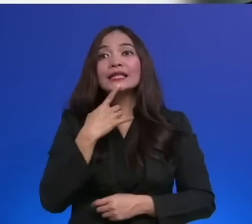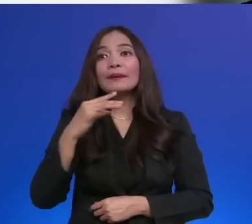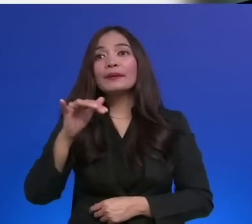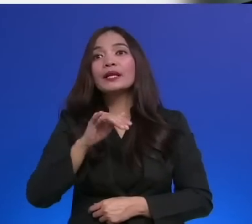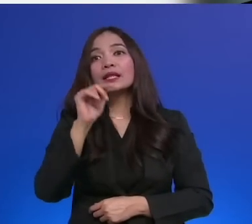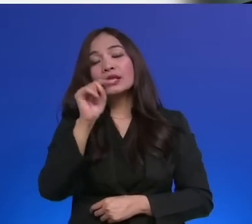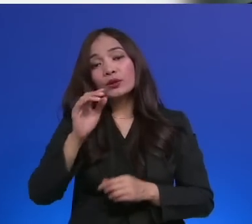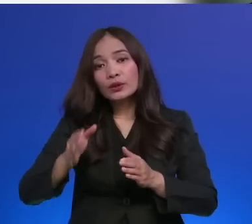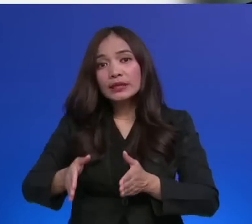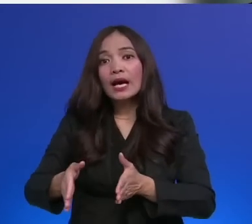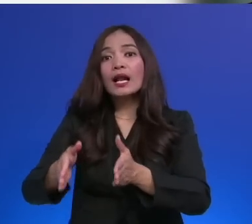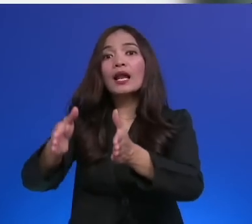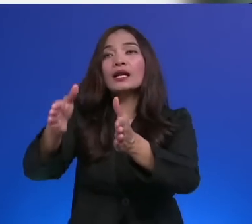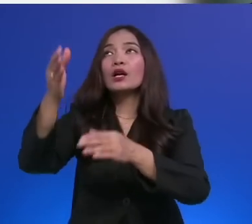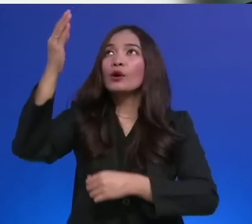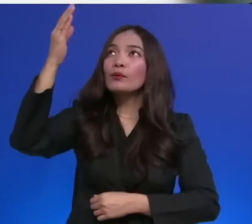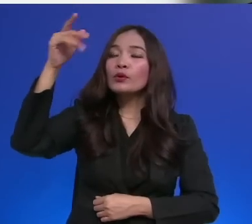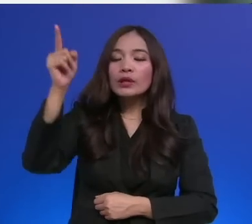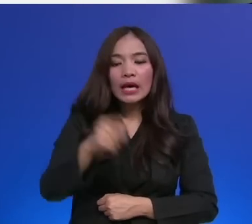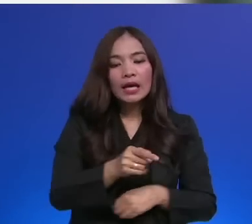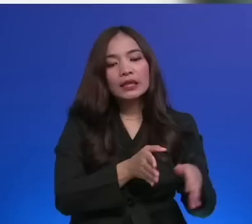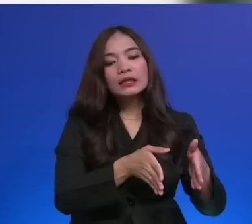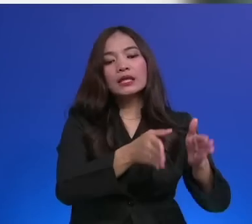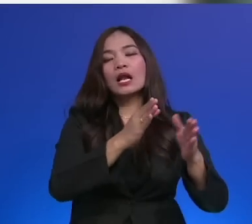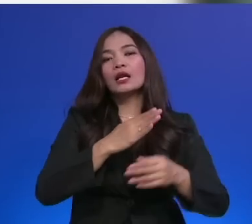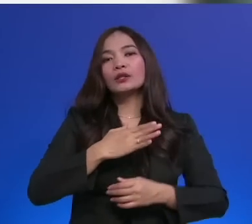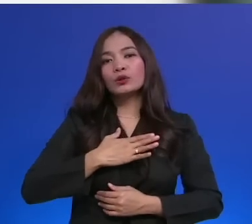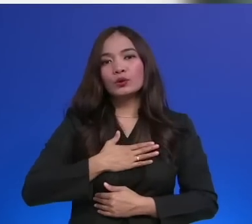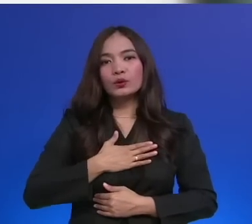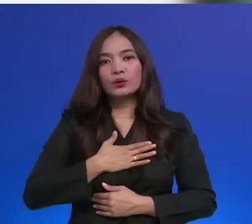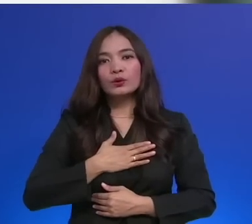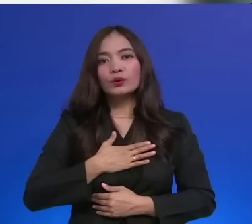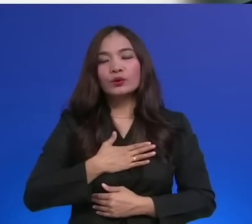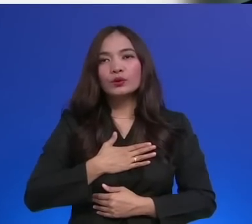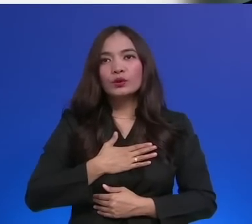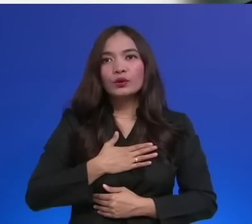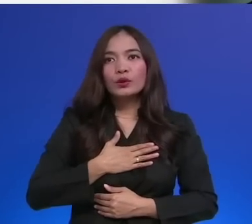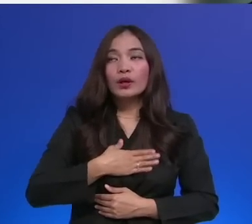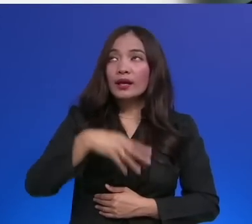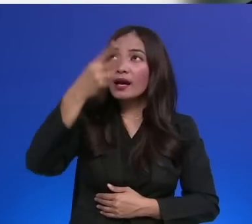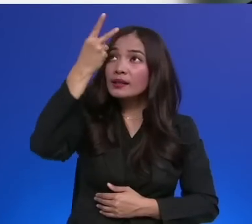demikian jalan-Mu dari jalanku.